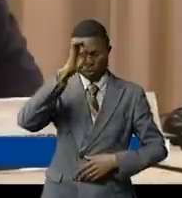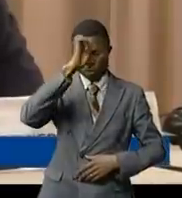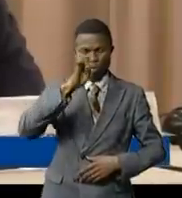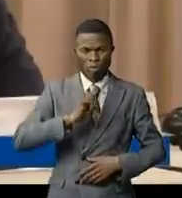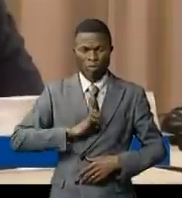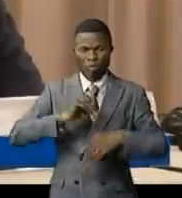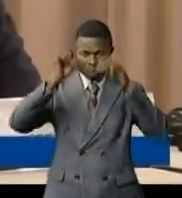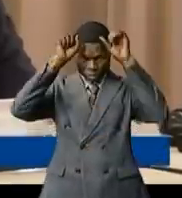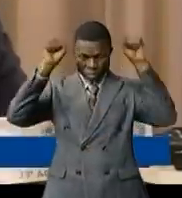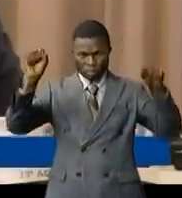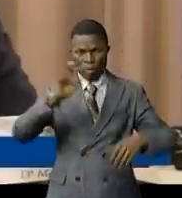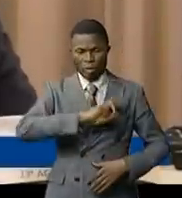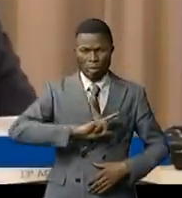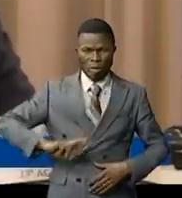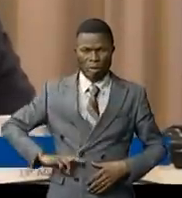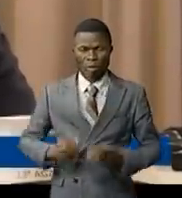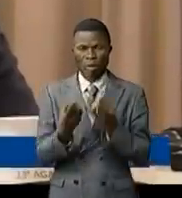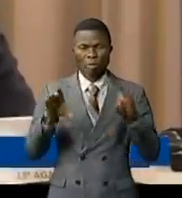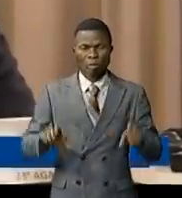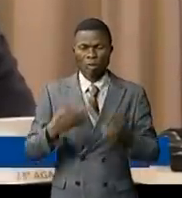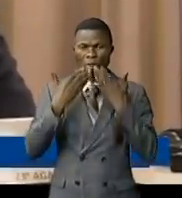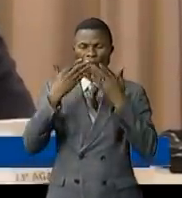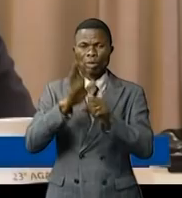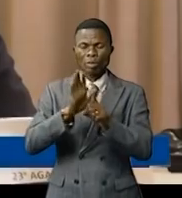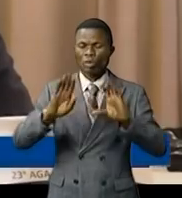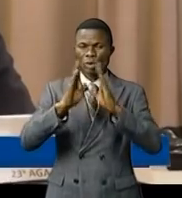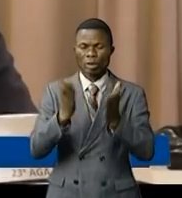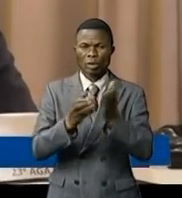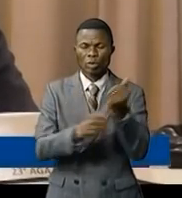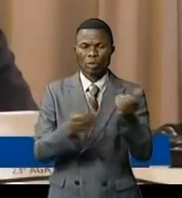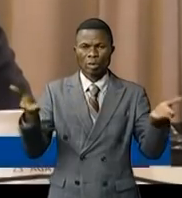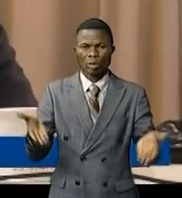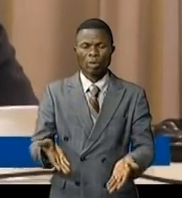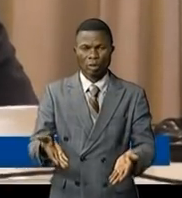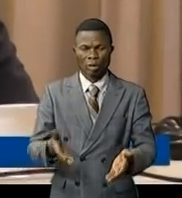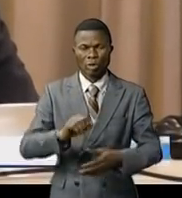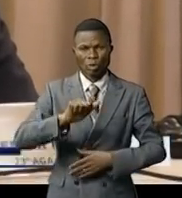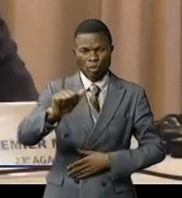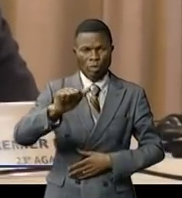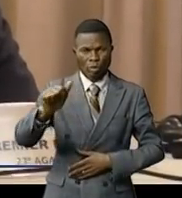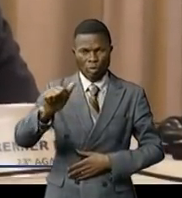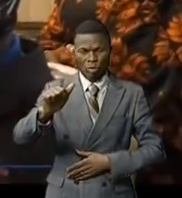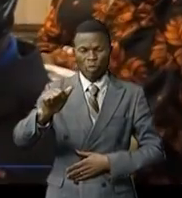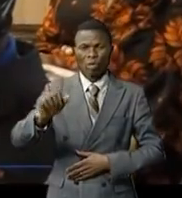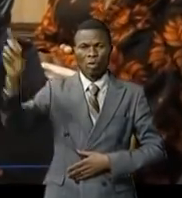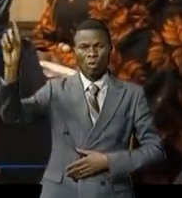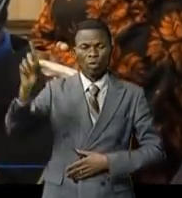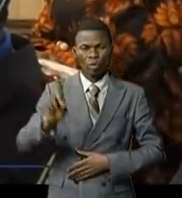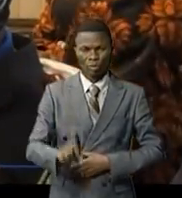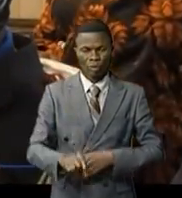le Président de la République, de vous remercier, messieurs les participants, de vous être personnellement déplacés pour